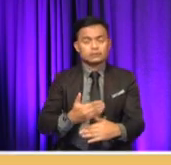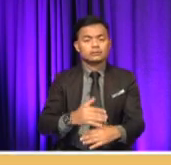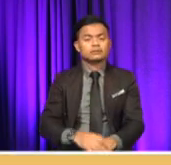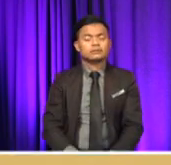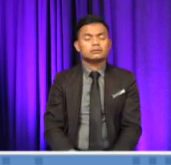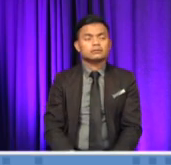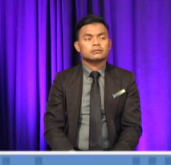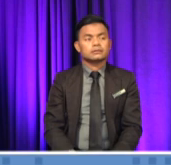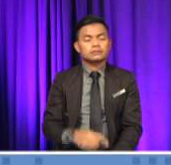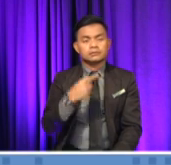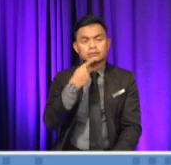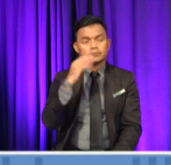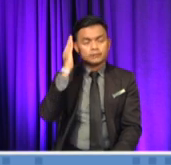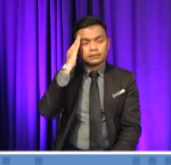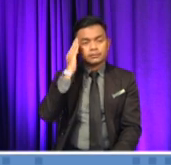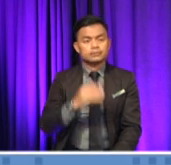oke